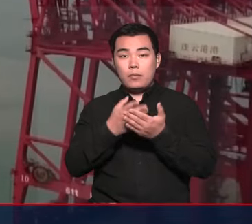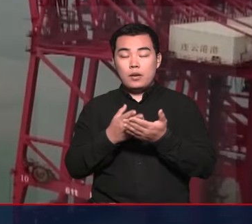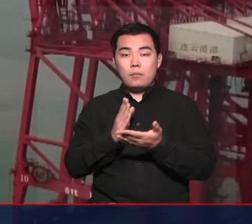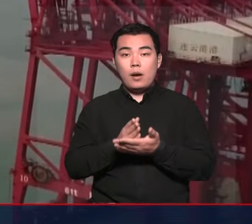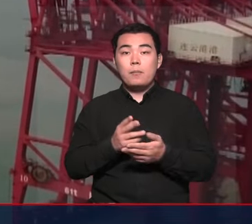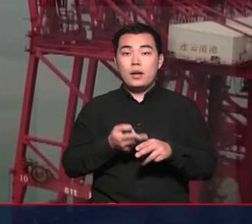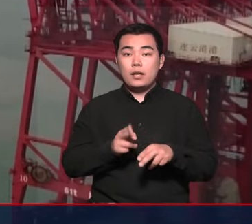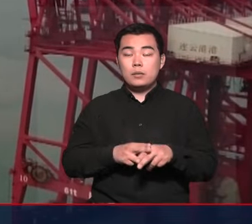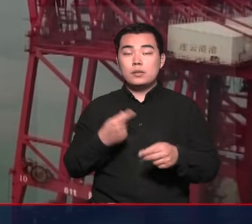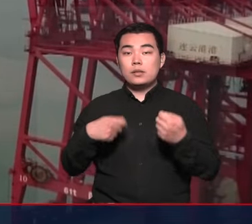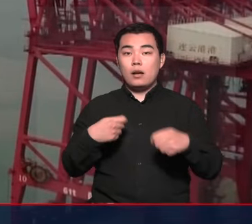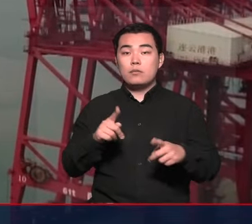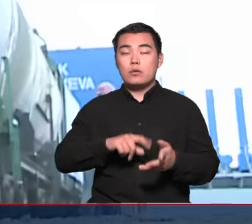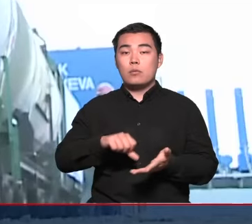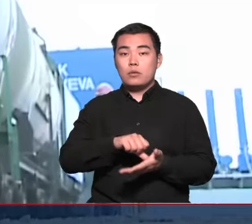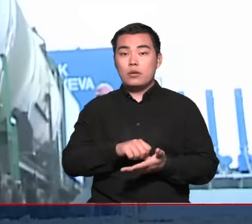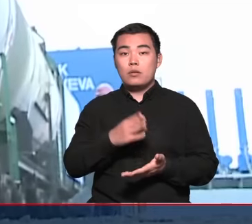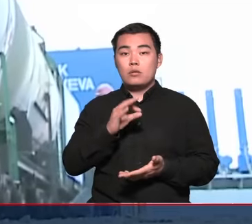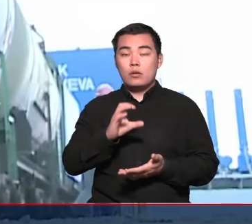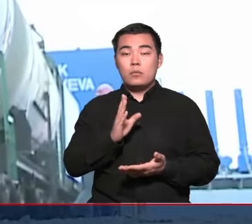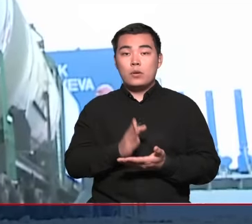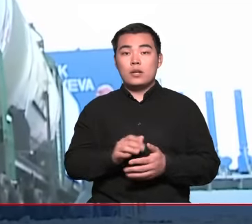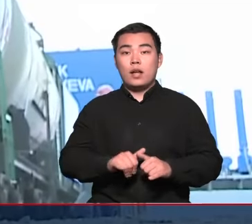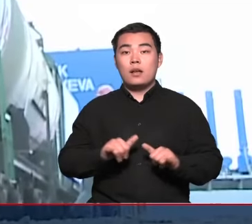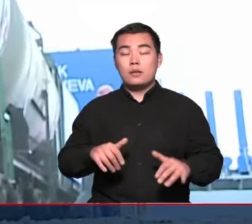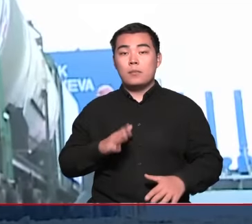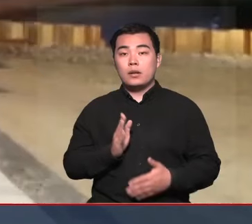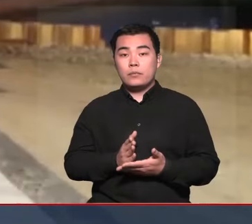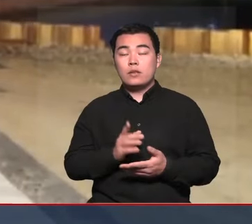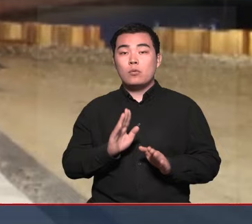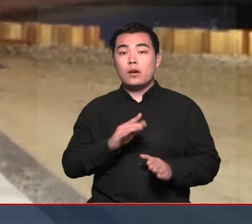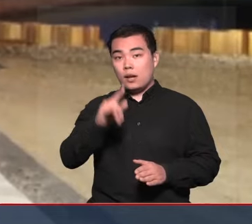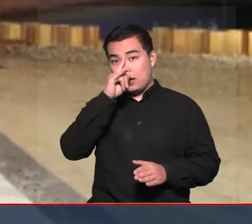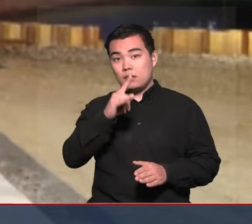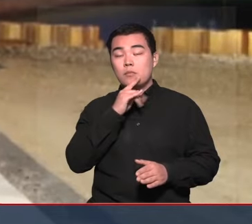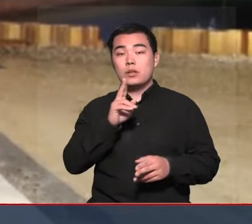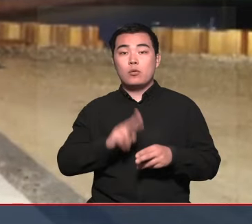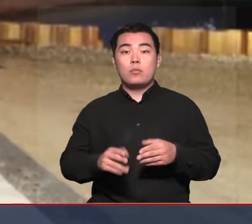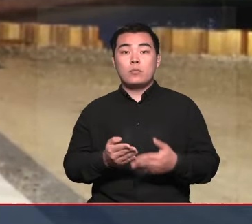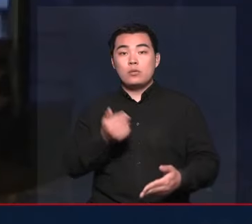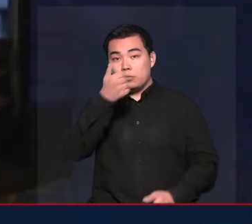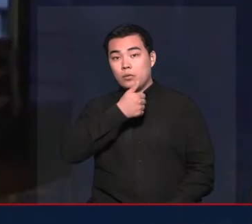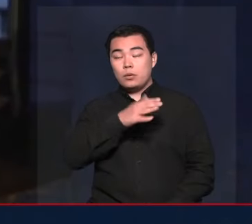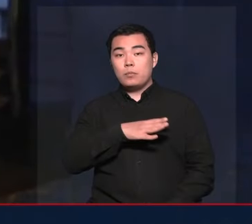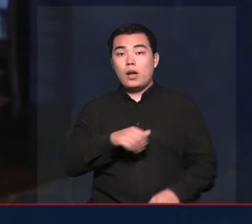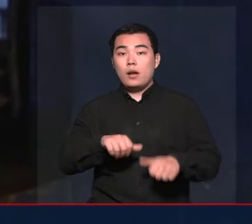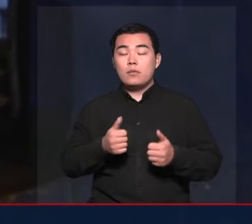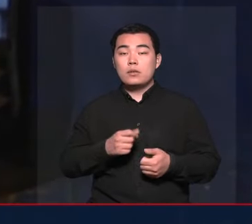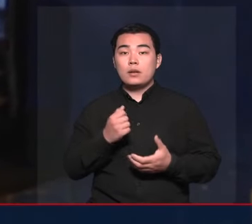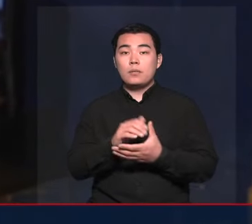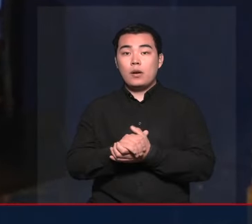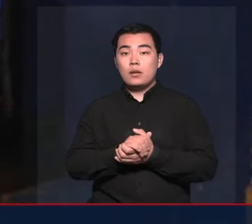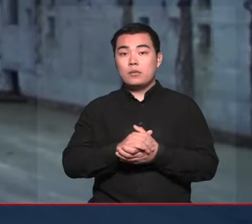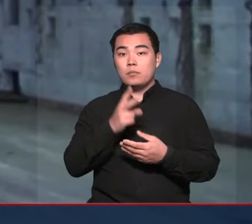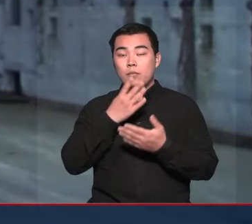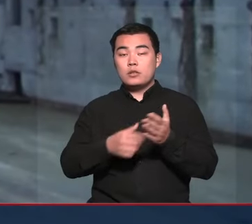А потому торговля между участницами ШОС активно развивается. Только Казахстан по итогам прошлого года наторговал с партнерами по диалогу